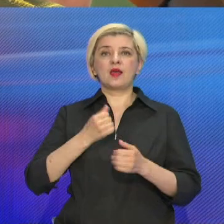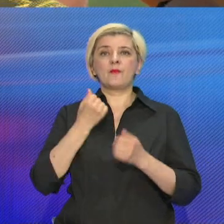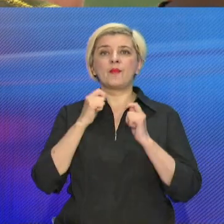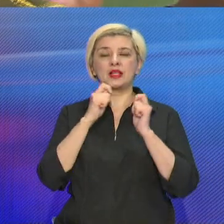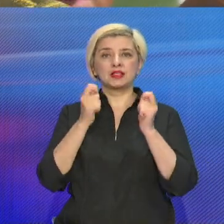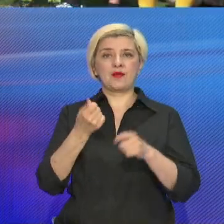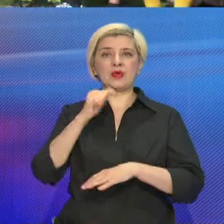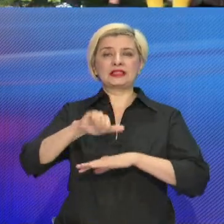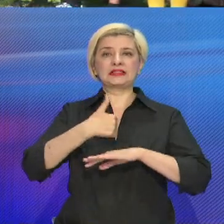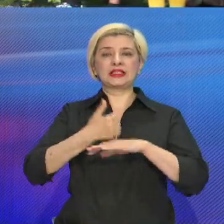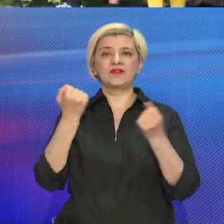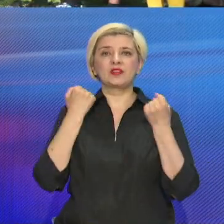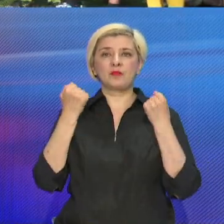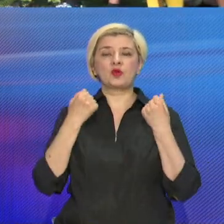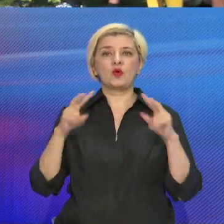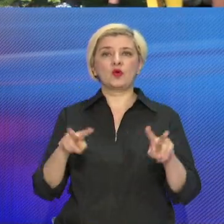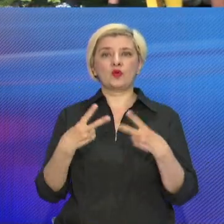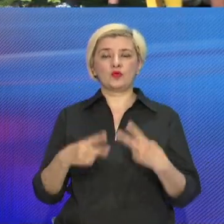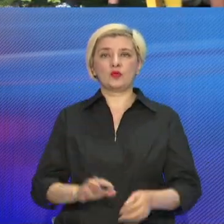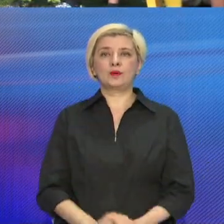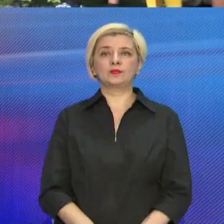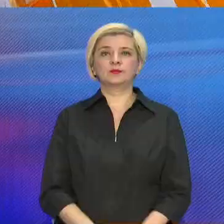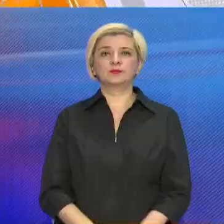клуба. Головный трофей разыграют у вересні.